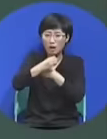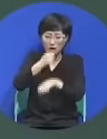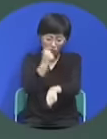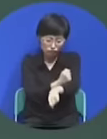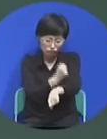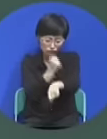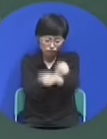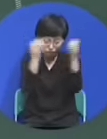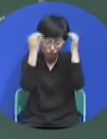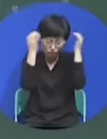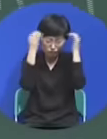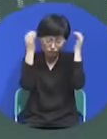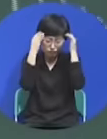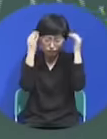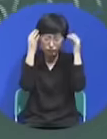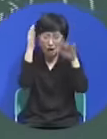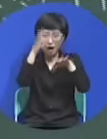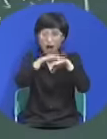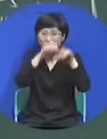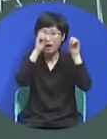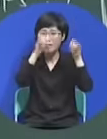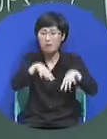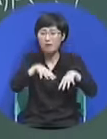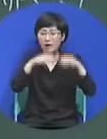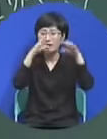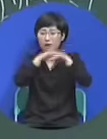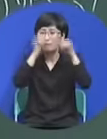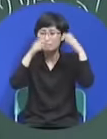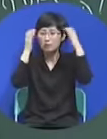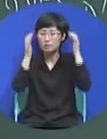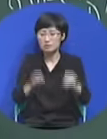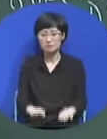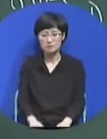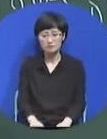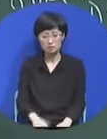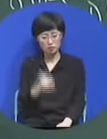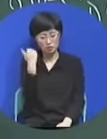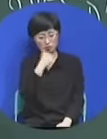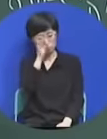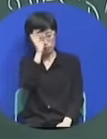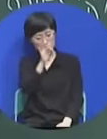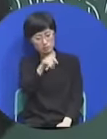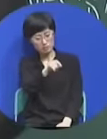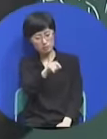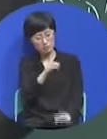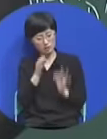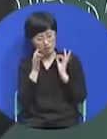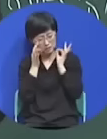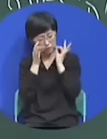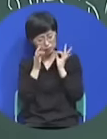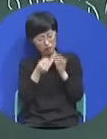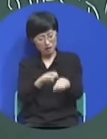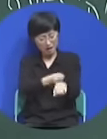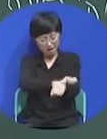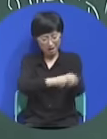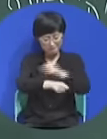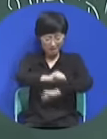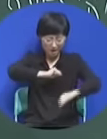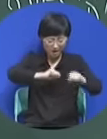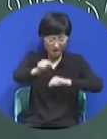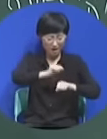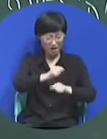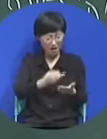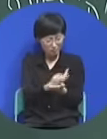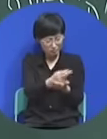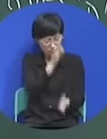但令人心痛的是，很多人在徒劳辛苦。 예, 어떤 사람 뭘 하려고 막 몸부림을 치는데, 아, 내가 가슴 아픈 게야, 네 그거 하지 마, 네 그거 안 될 거야 이 말을 해줘야